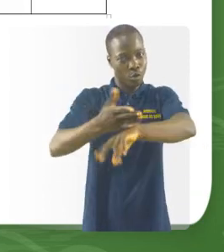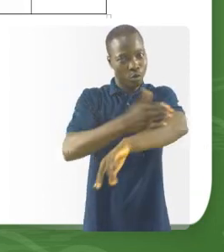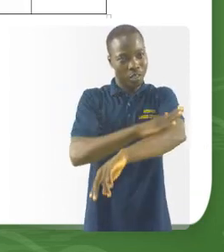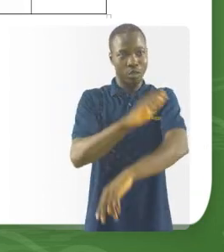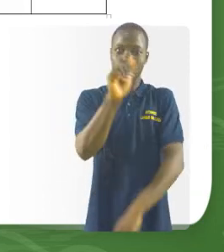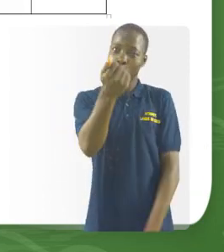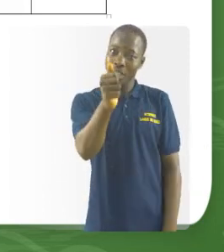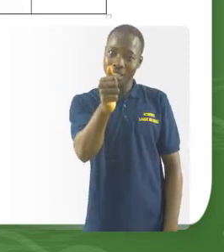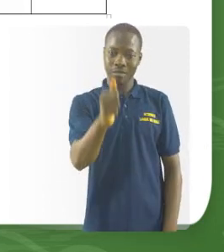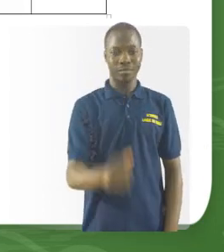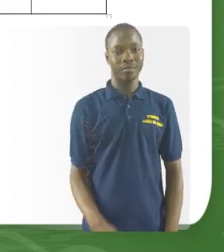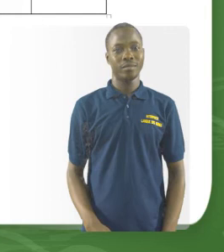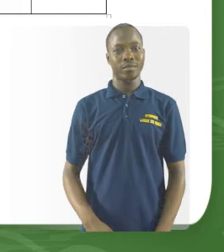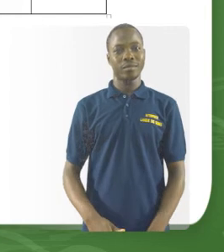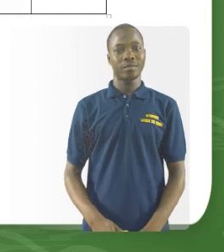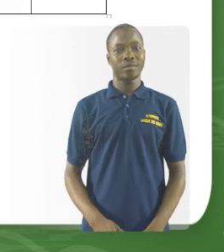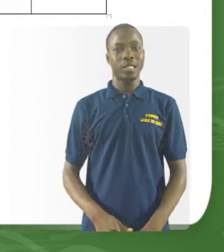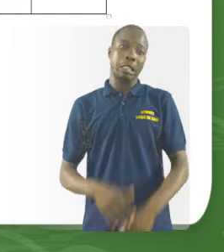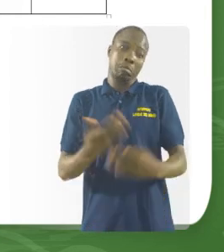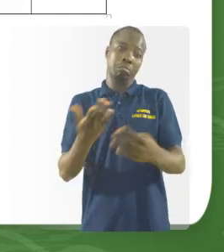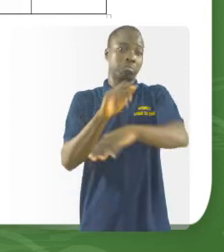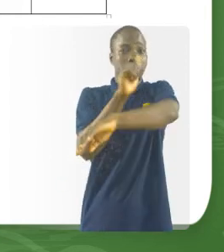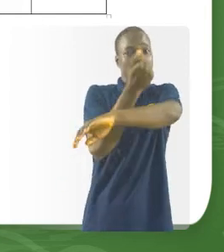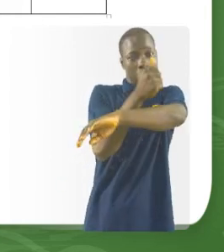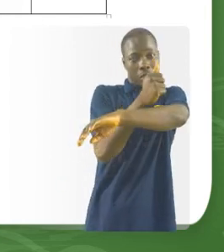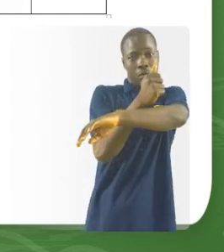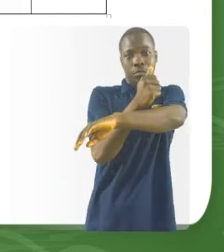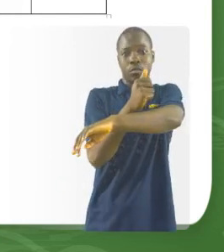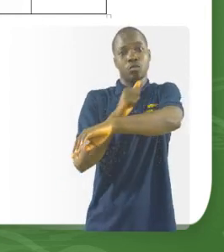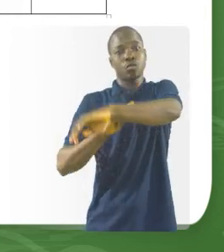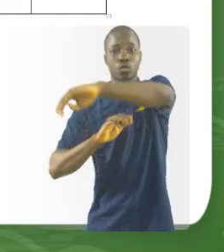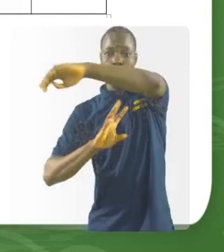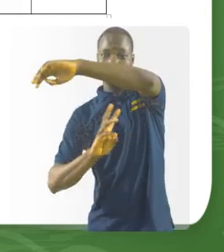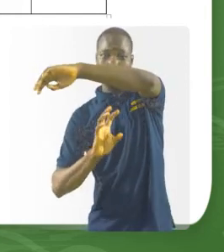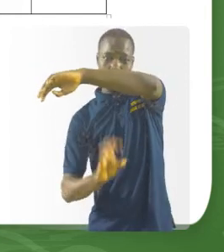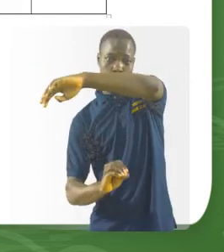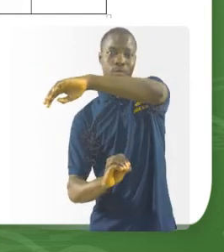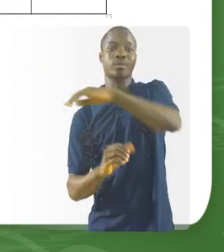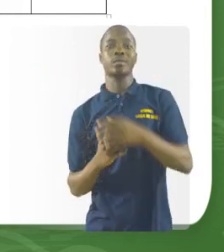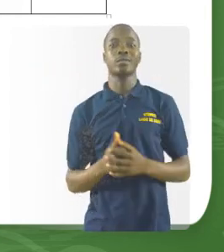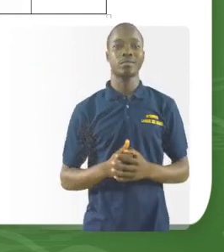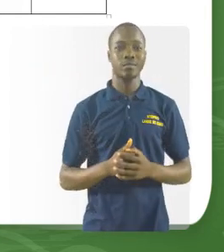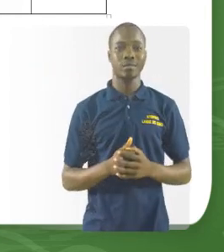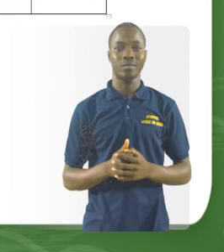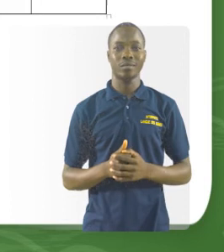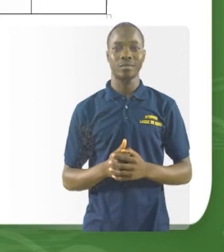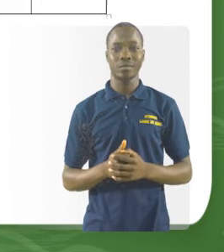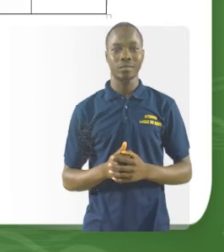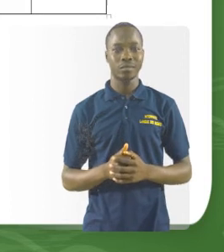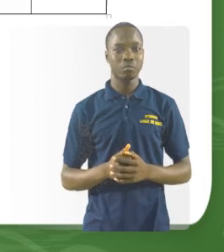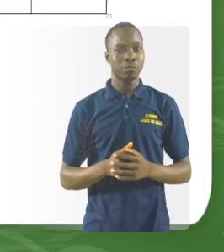10 est l'effectif cumulé croissant de 10 sur l'effectif